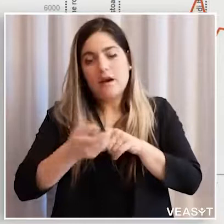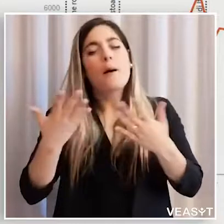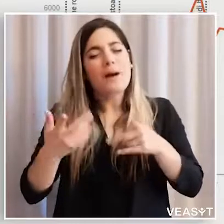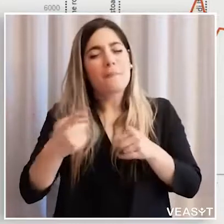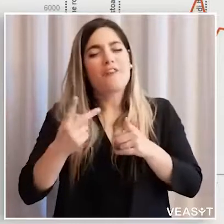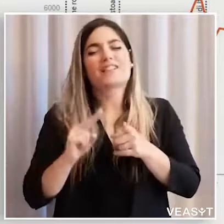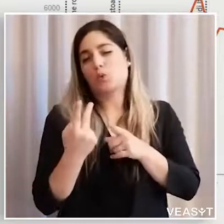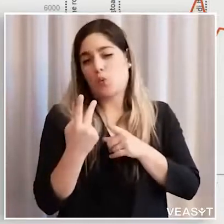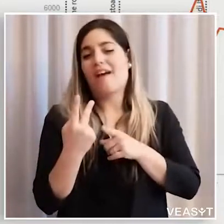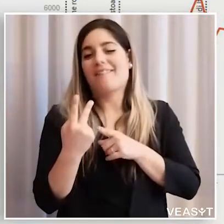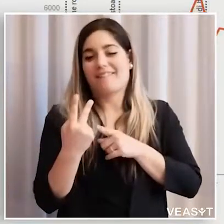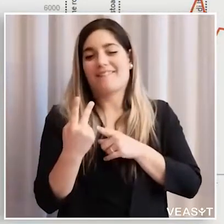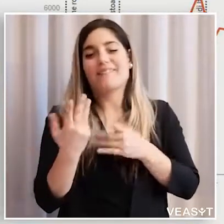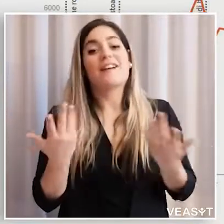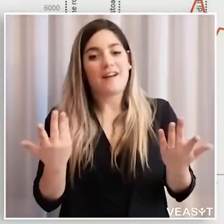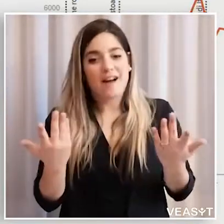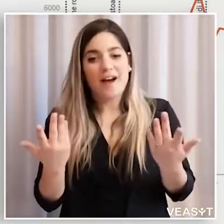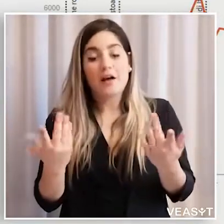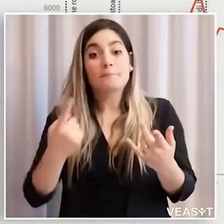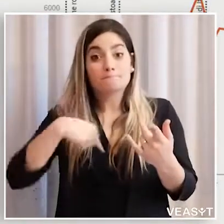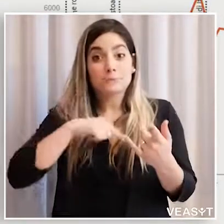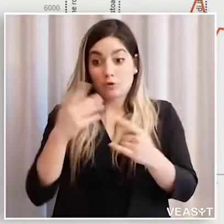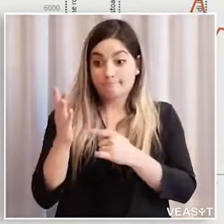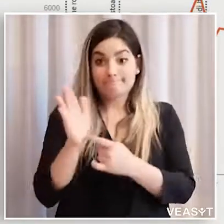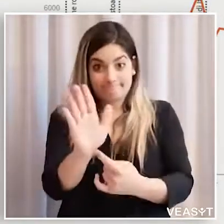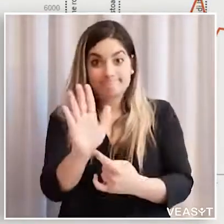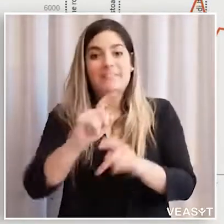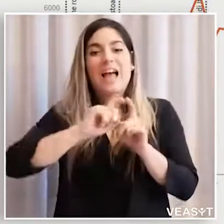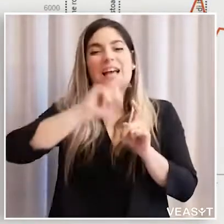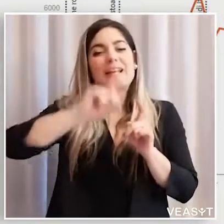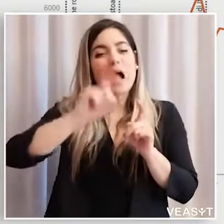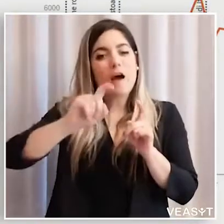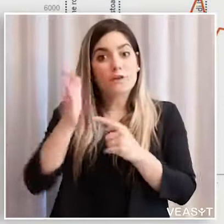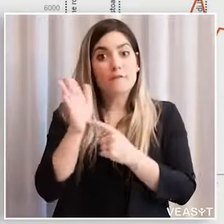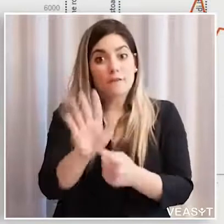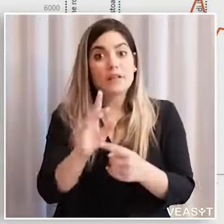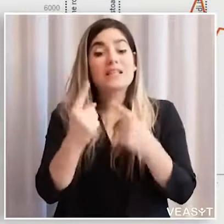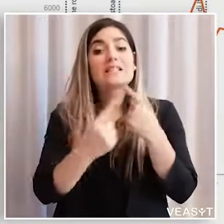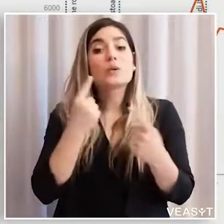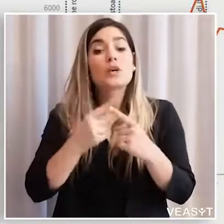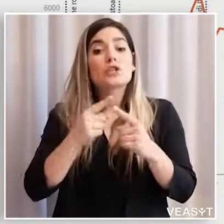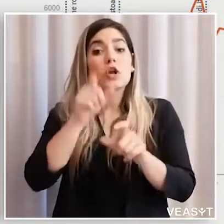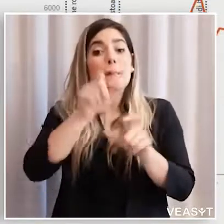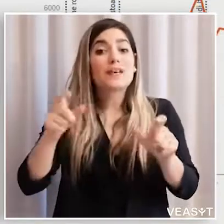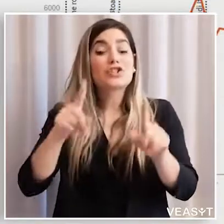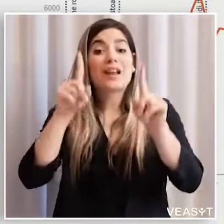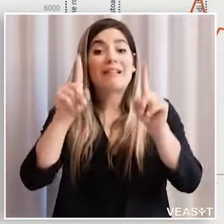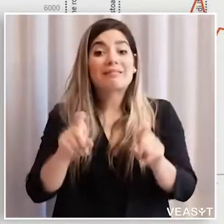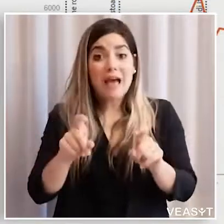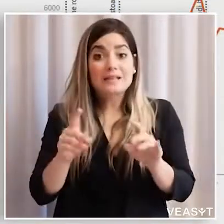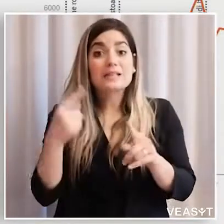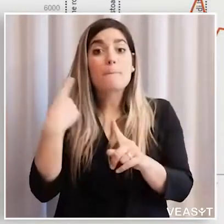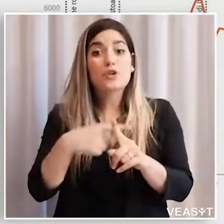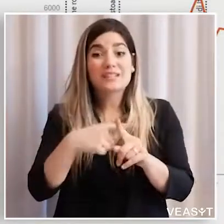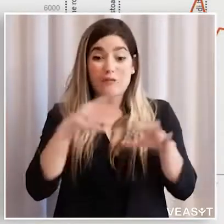la fase due e lo facciamo innanzitutto con un grafico che dimostra la situazione delle persone con